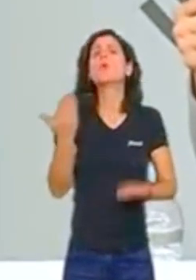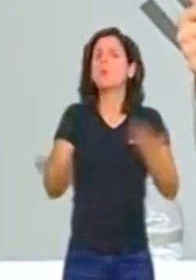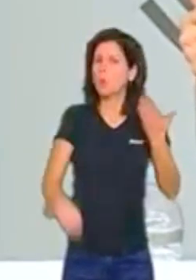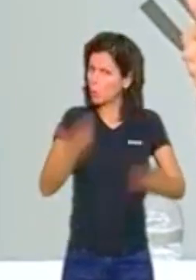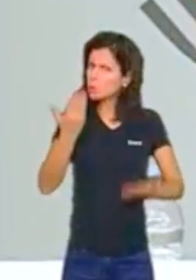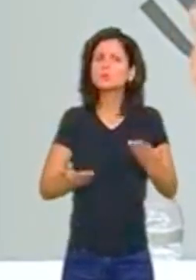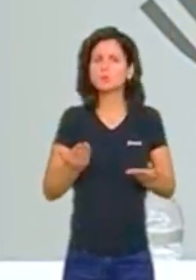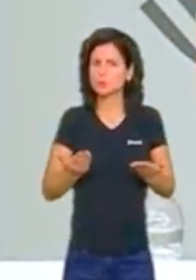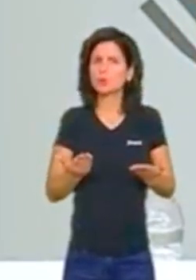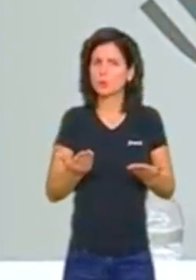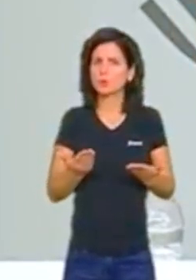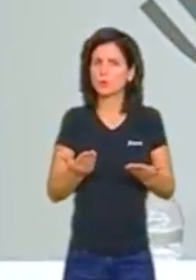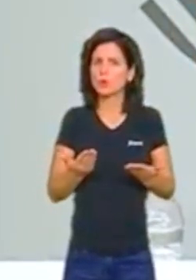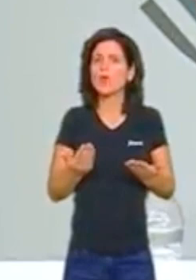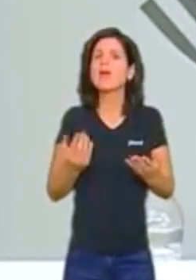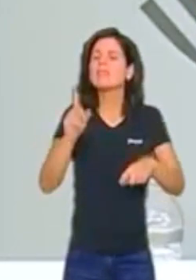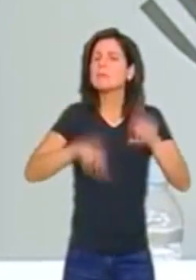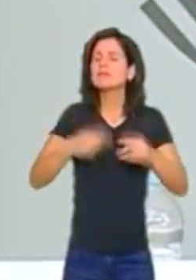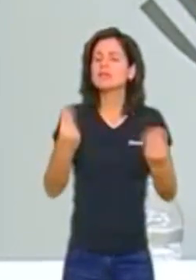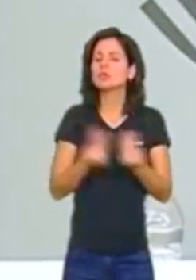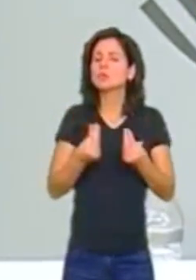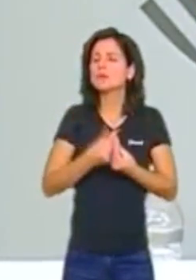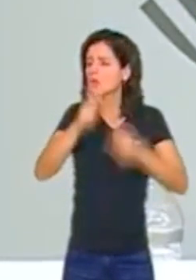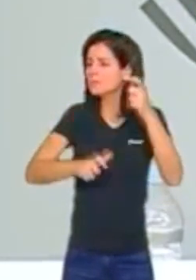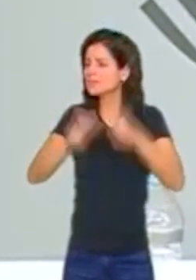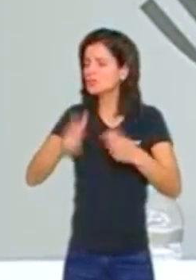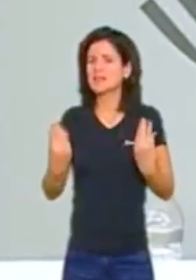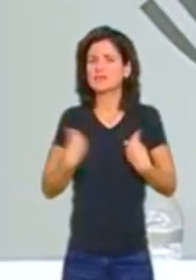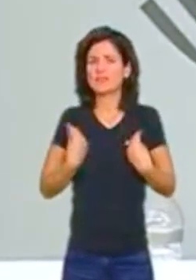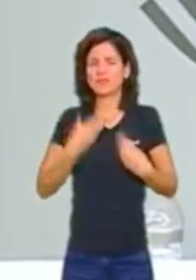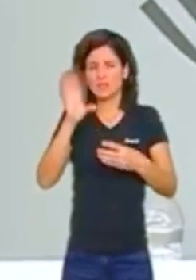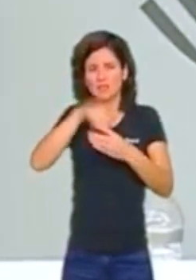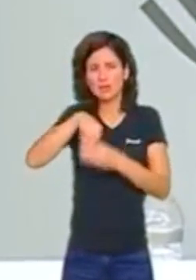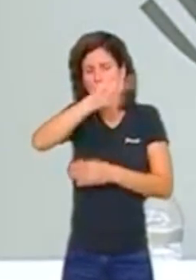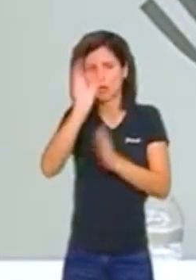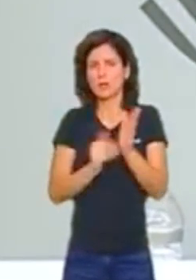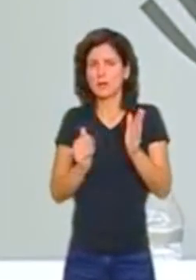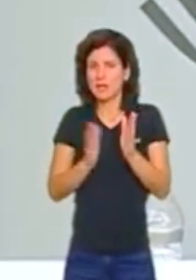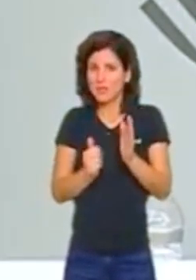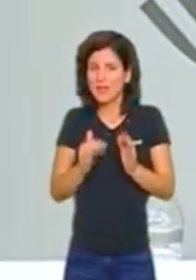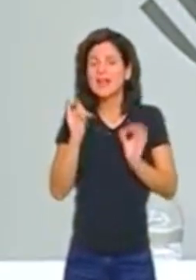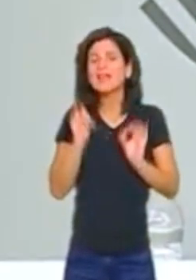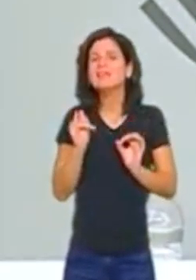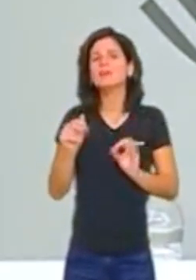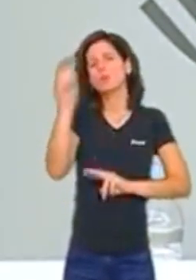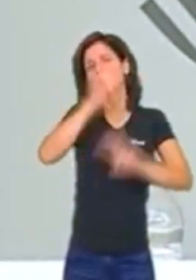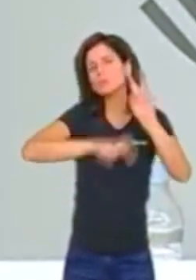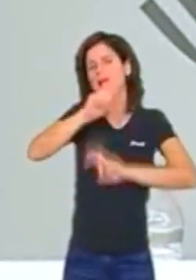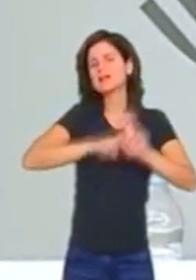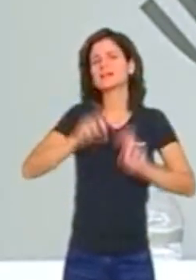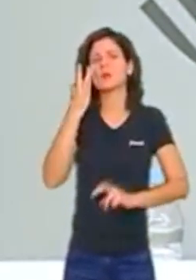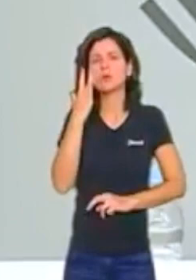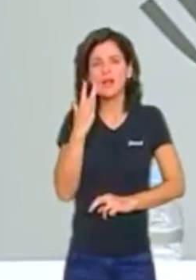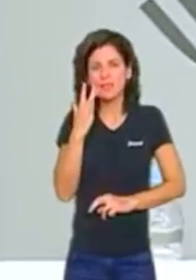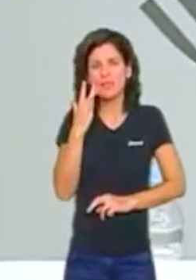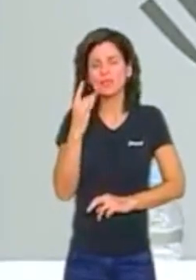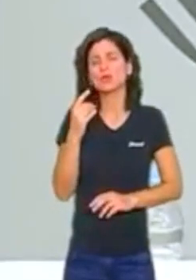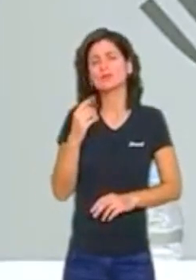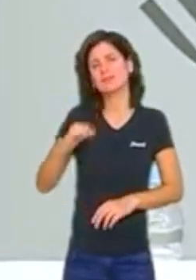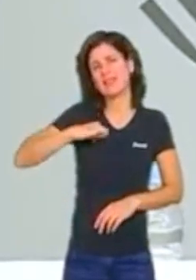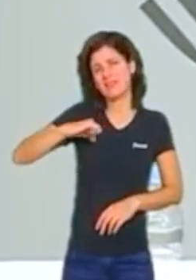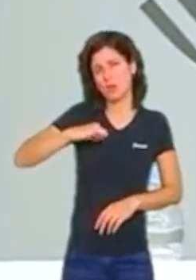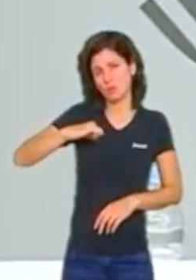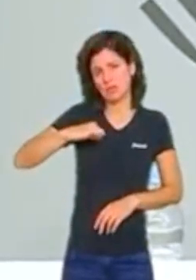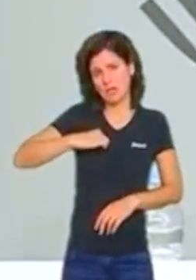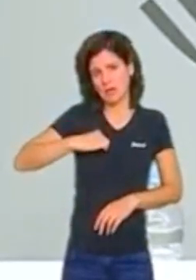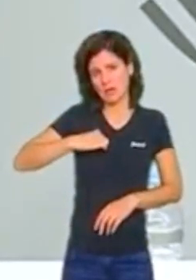acorde al nostre pes poblacional i una regularització del deute, que és una reivindicació que per unanimitat